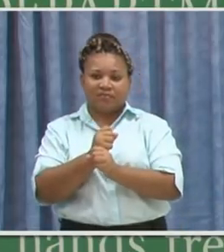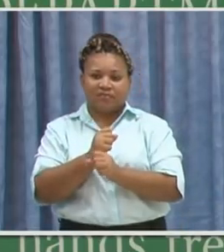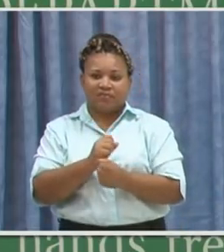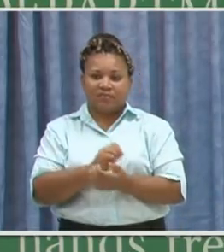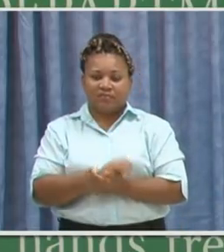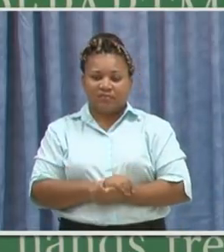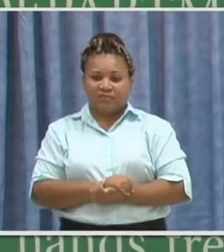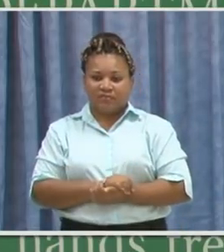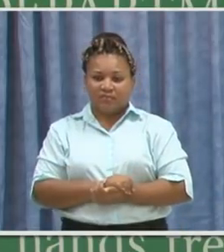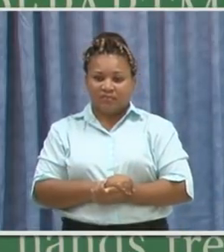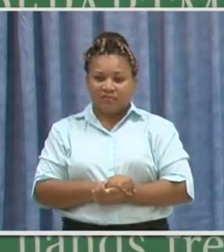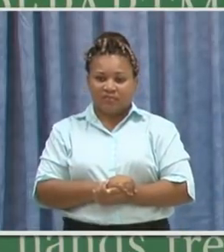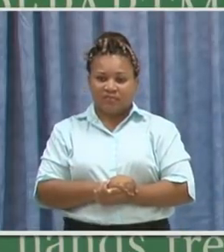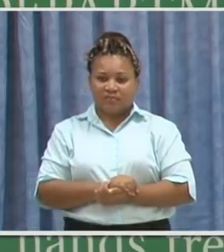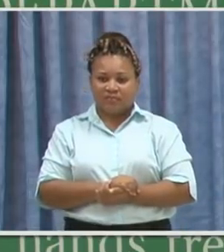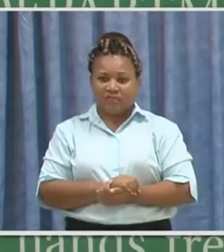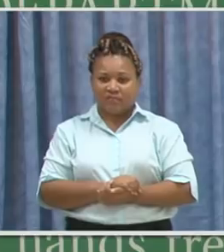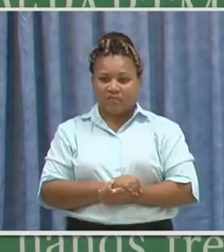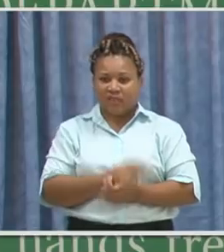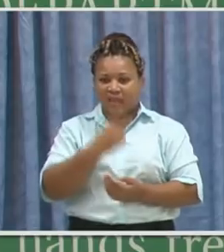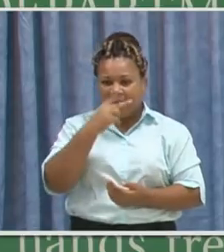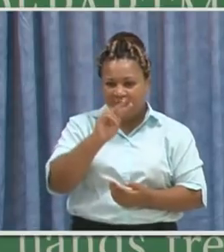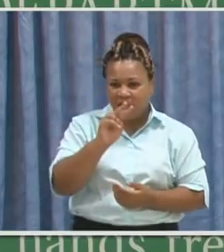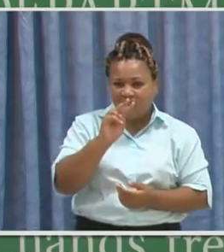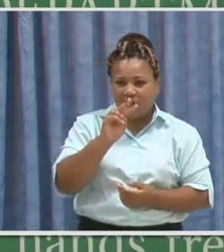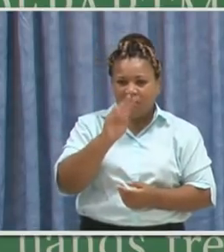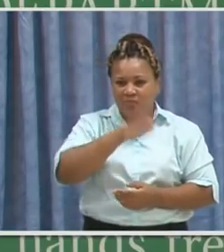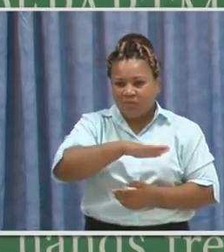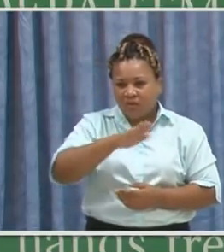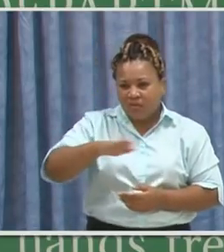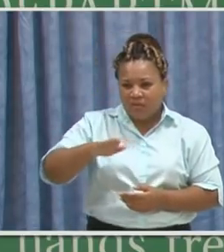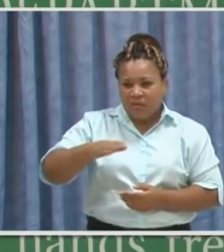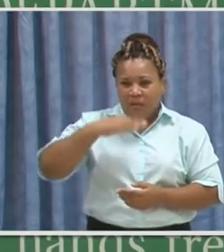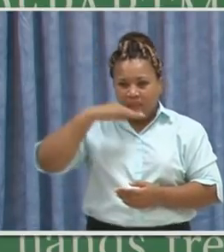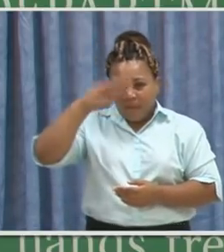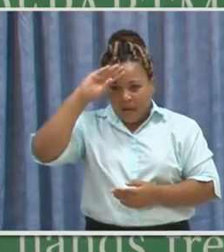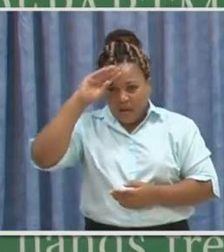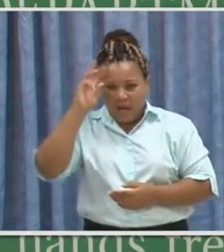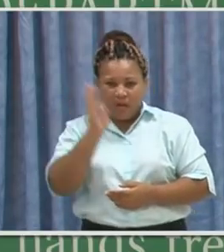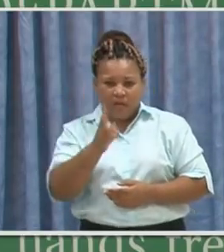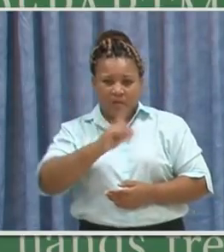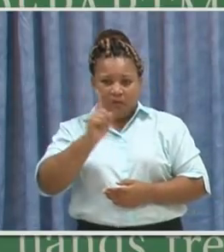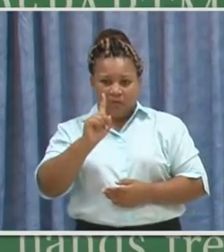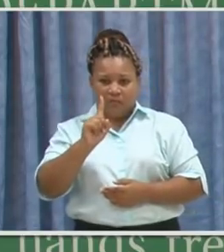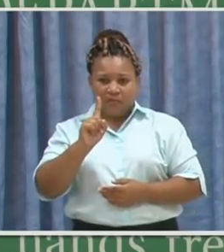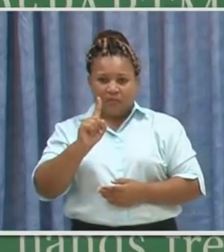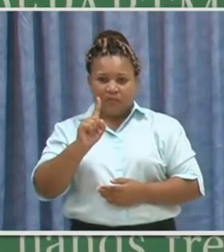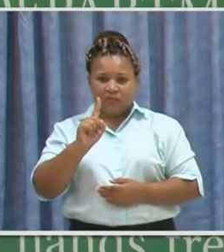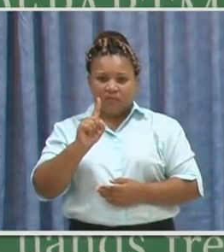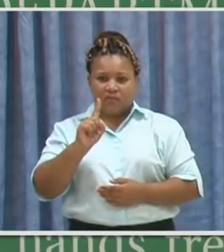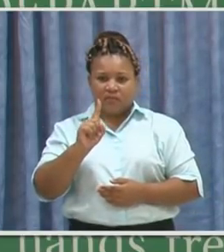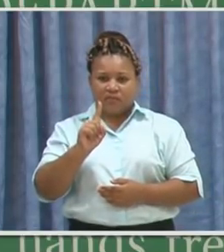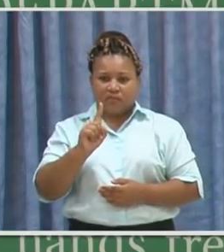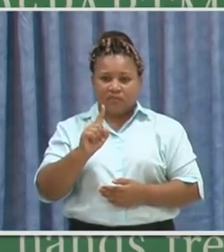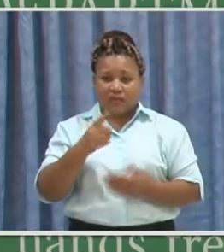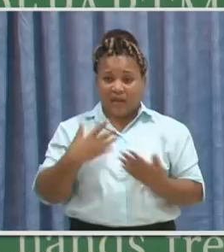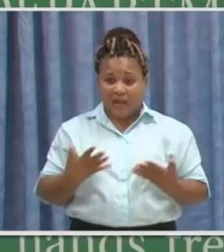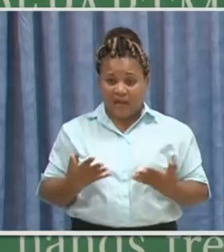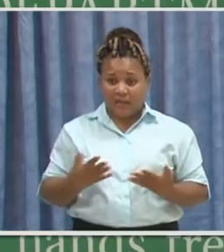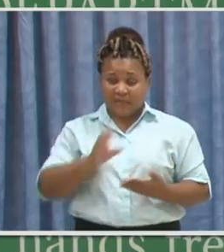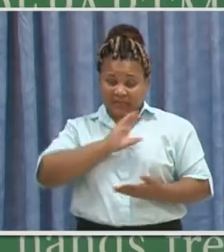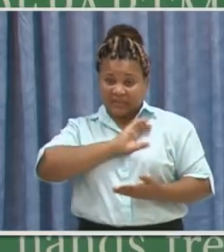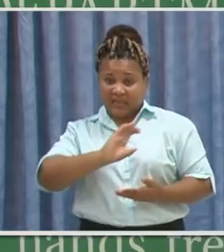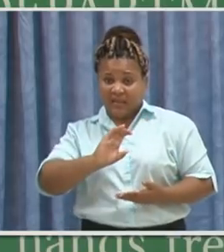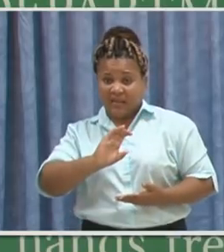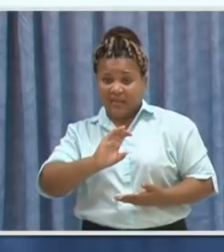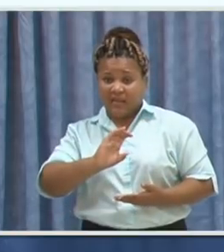les gens qui travaillent là-bas. Et nous pouvons planer, si pour possible, pour mettre un petit la santé dans toute l'école. Même si pas